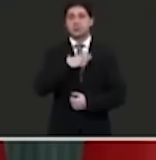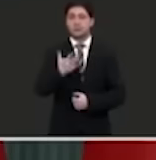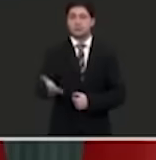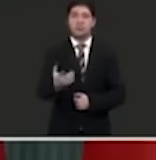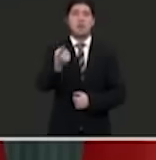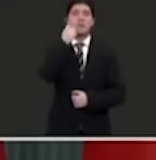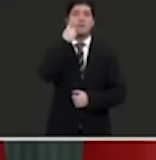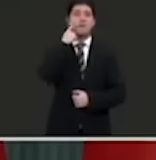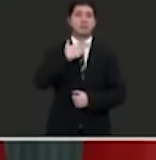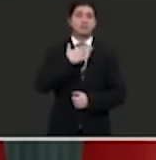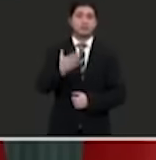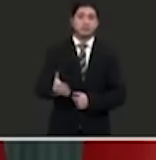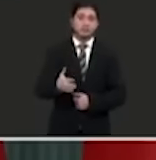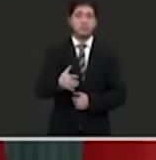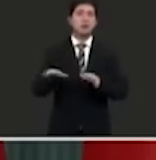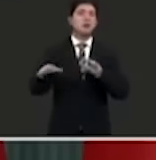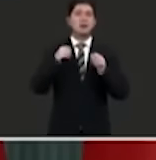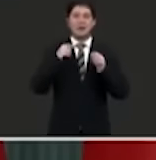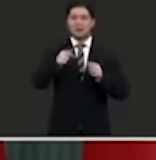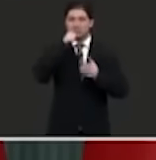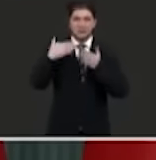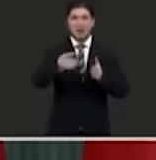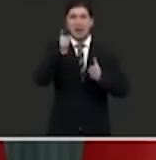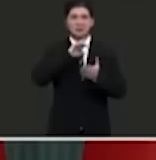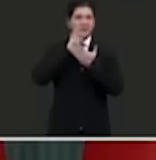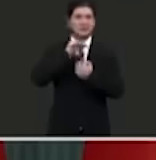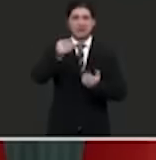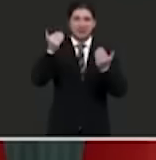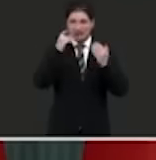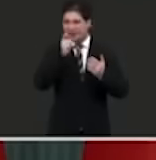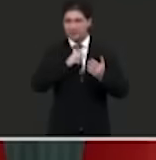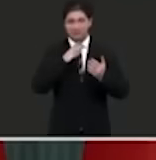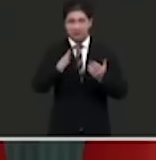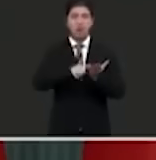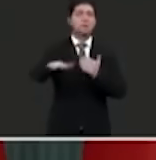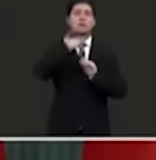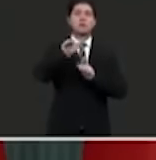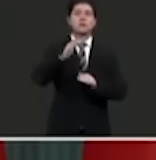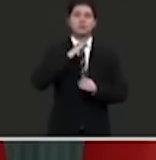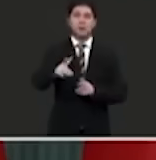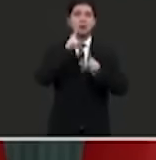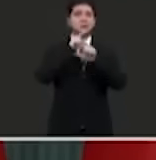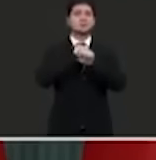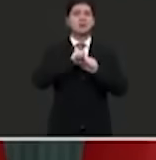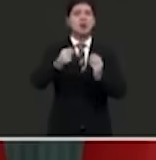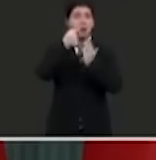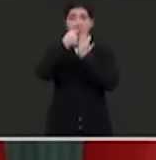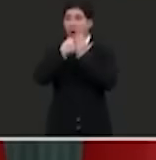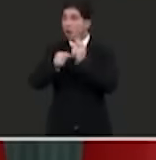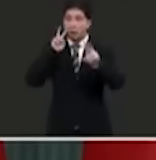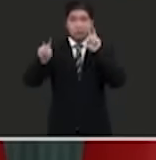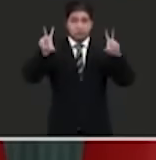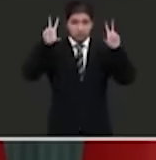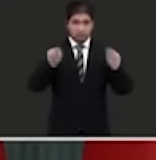Devletimiz afetzede kardeşlerimizin yanındadır. Zarar tespit çalışmalarımızı